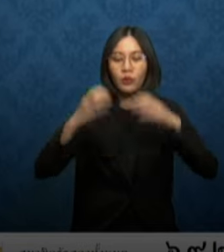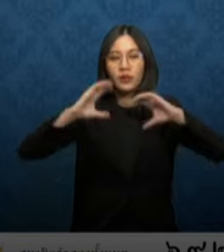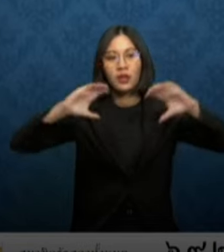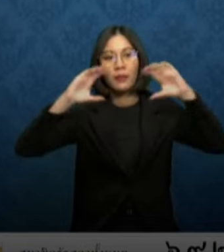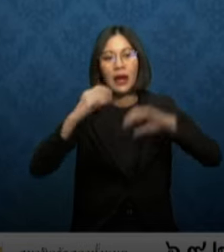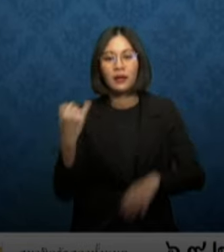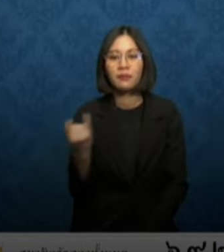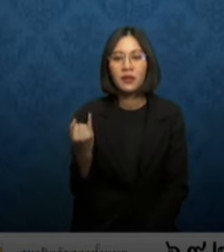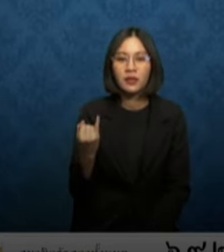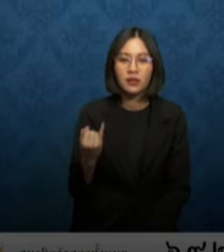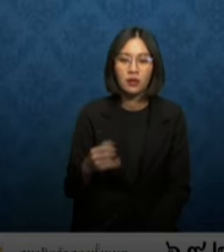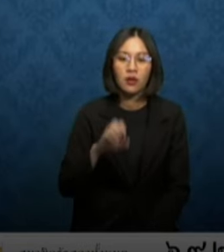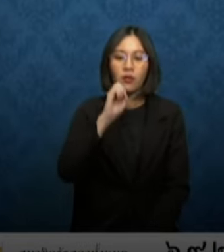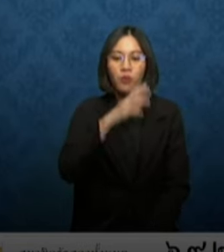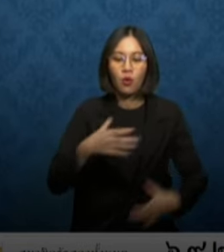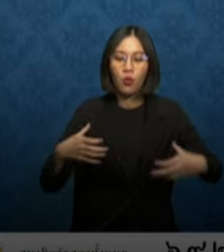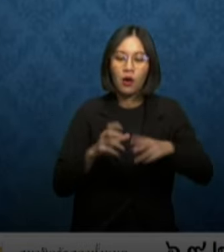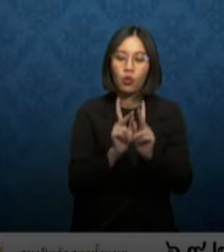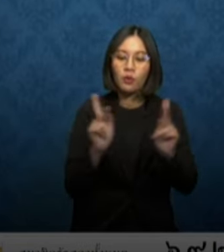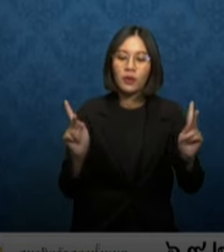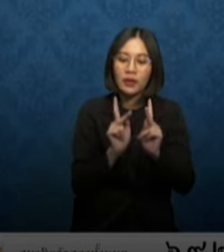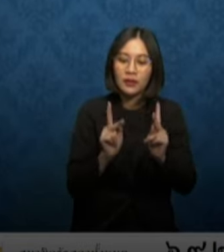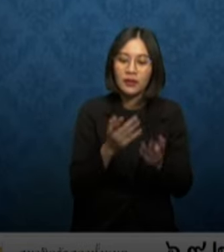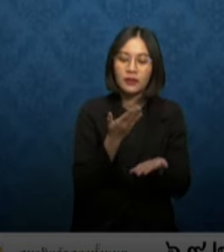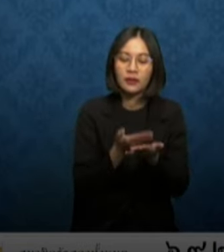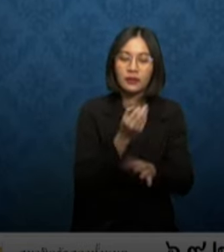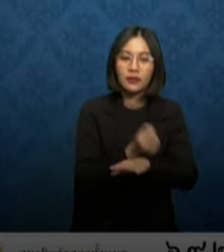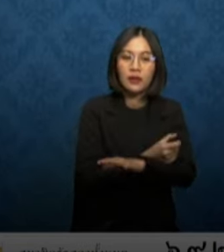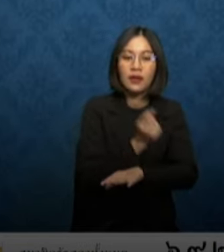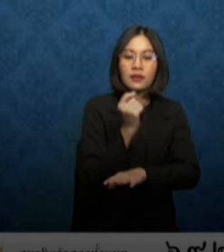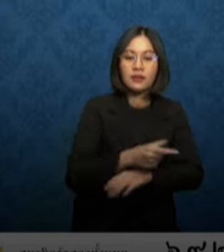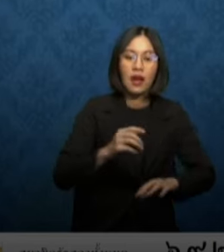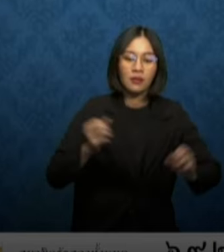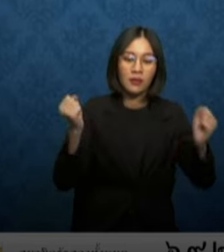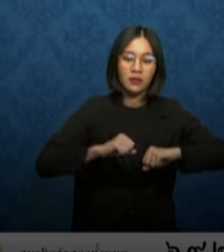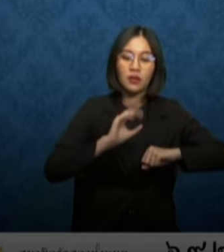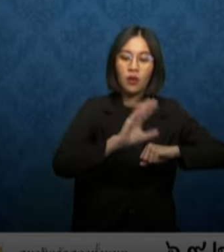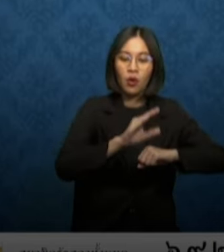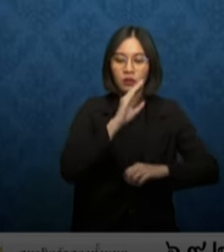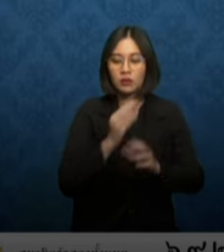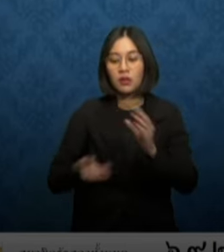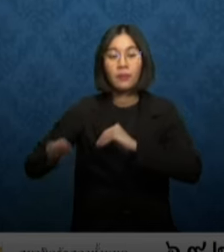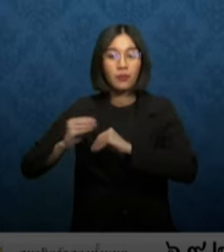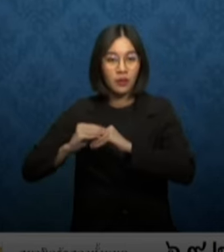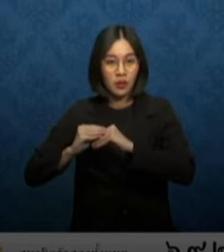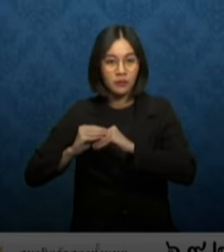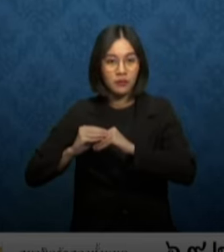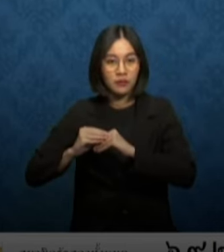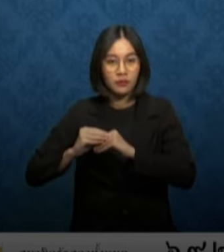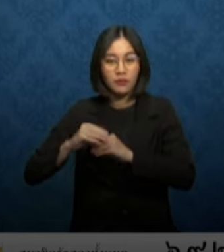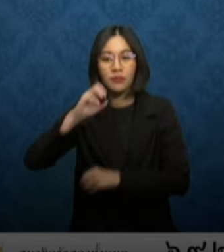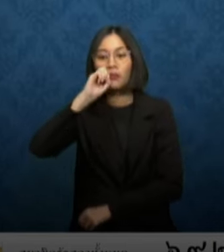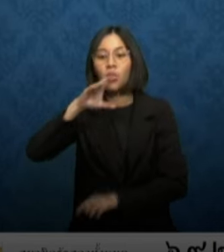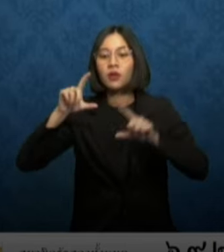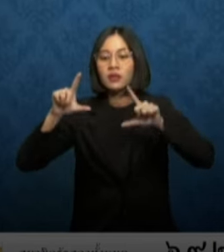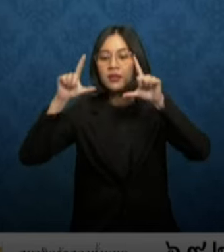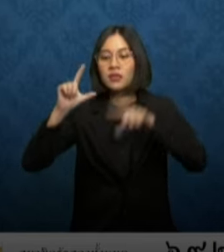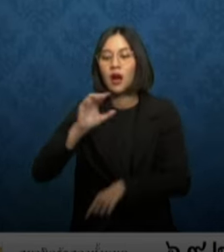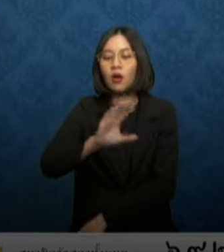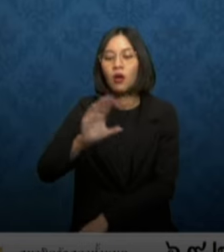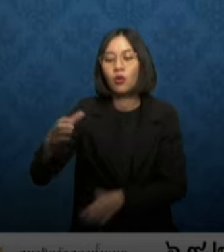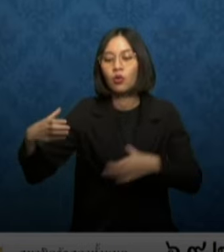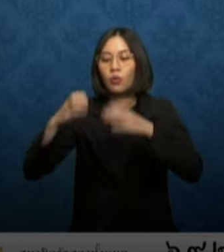มักจะอ้างว่าเป็นมติที่ประชุมคณะกรรมการค่าจ้างแต่พอปรับขึ้นกับเคมว่าเป็นผลงานของตน